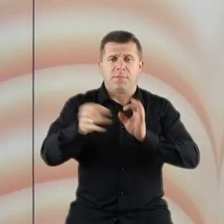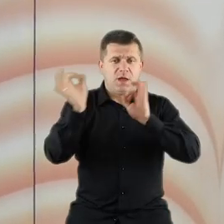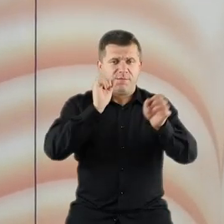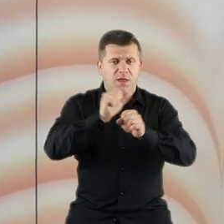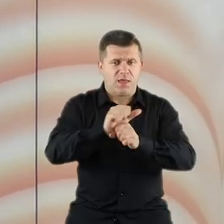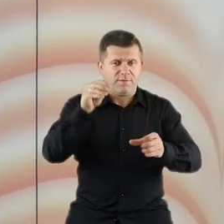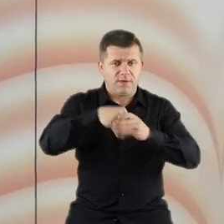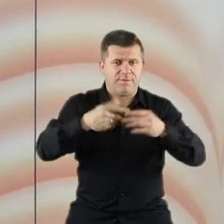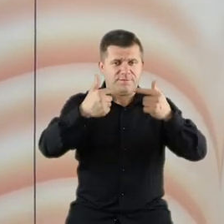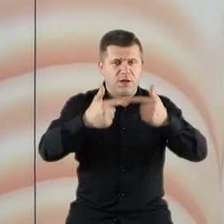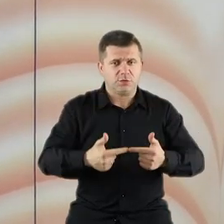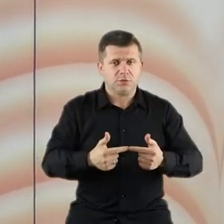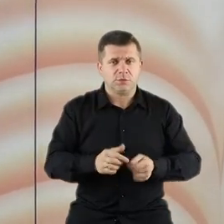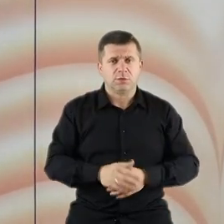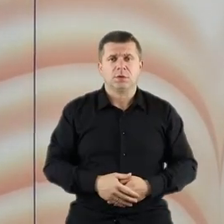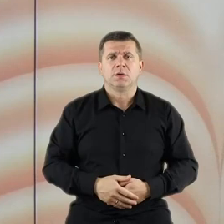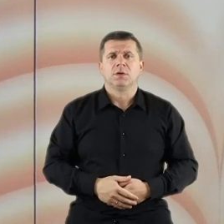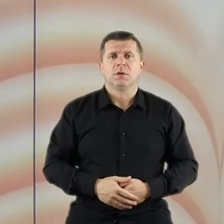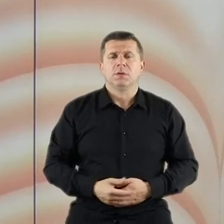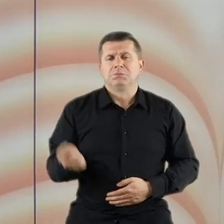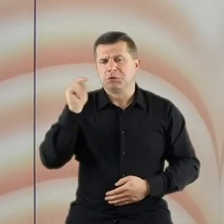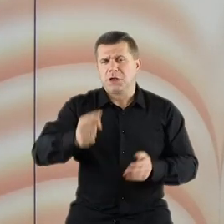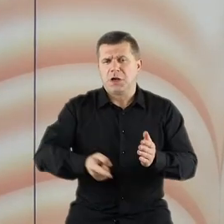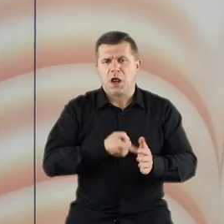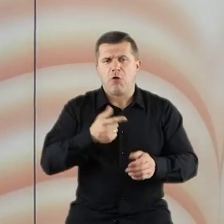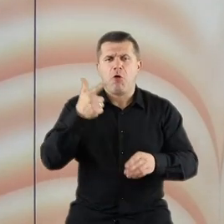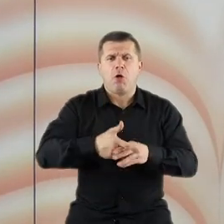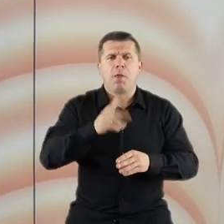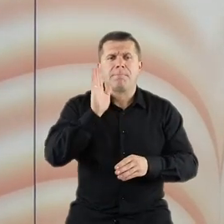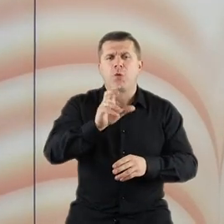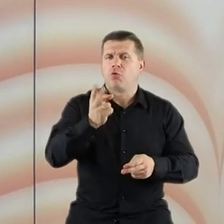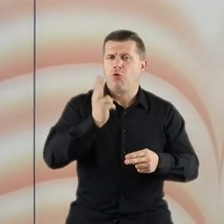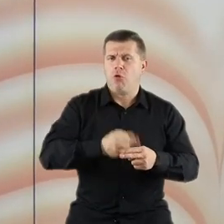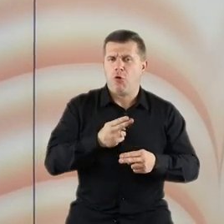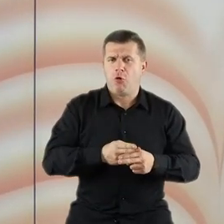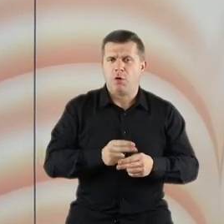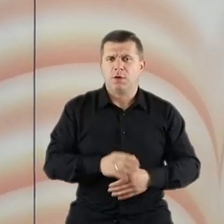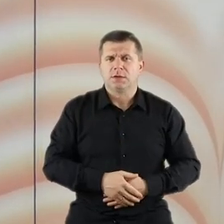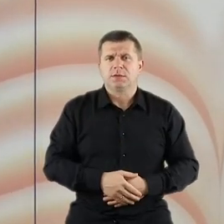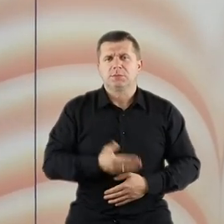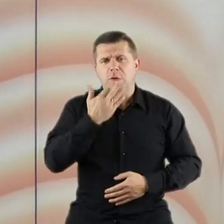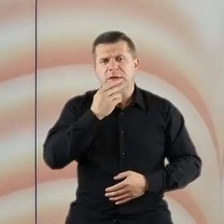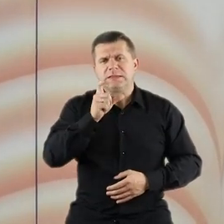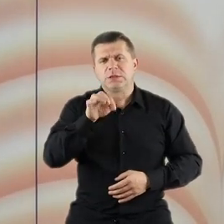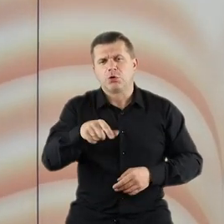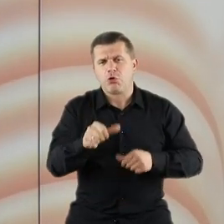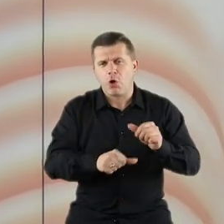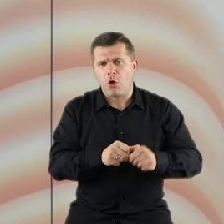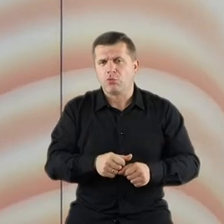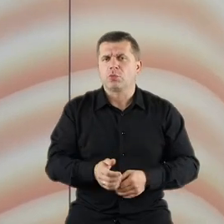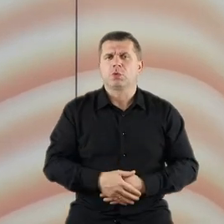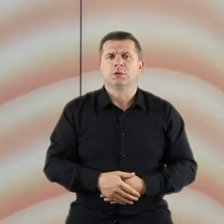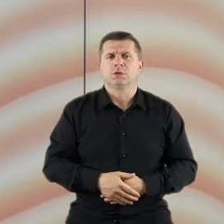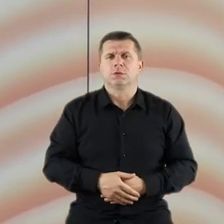to informacje są w tym wierszyku przywiózł raz człek do niego konia co miał chorego cezu cynku cezu roku